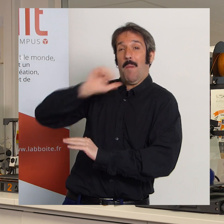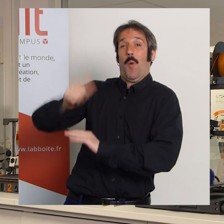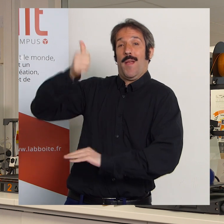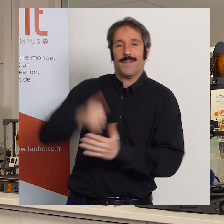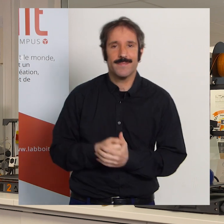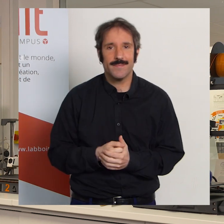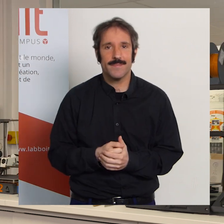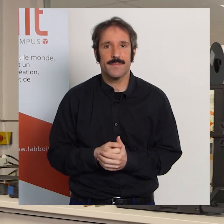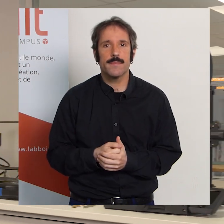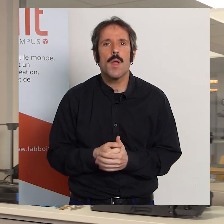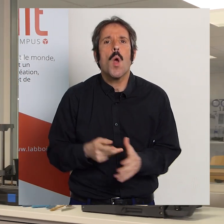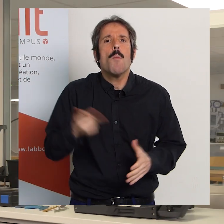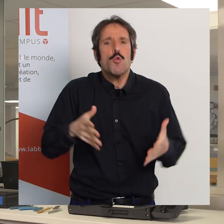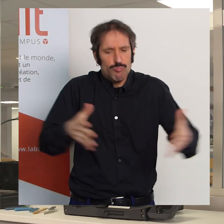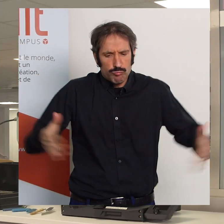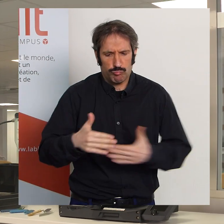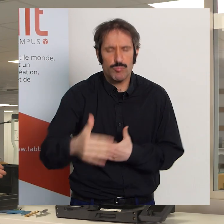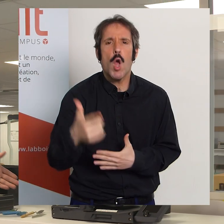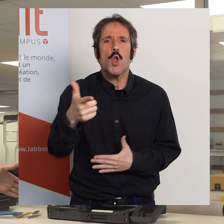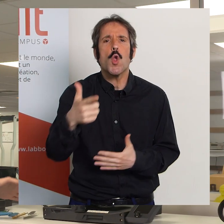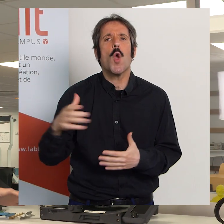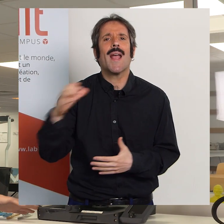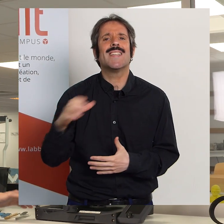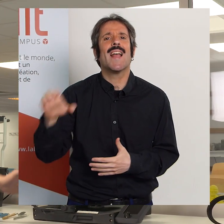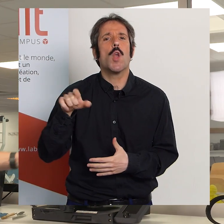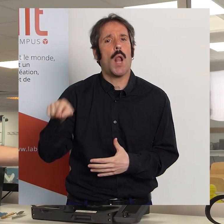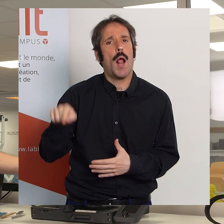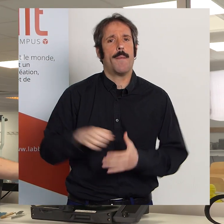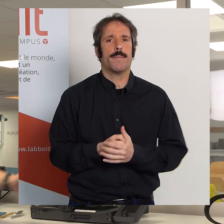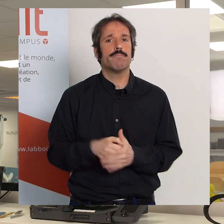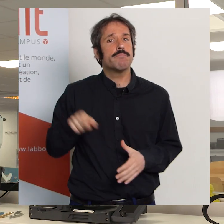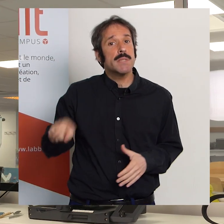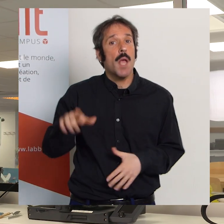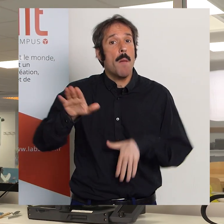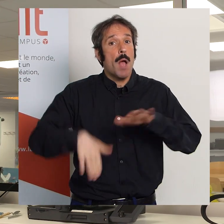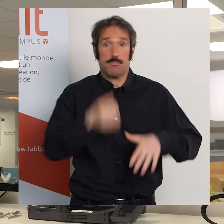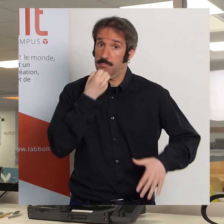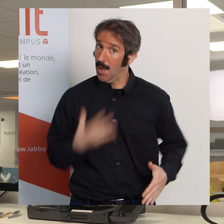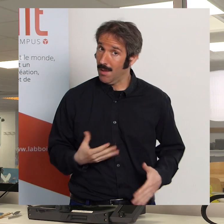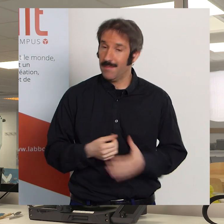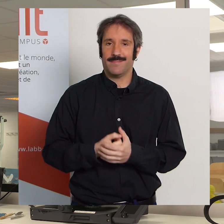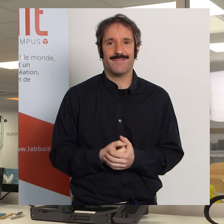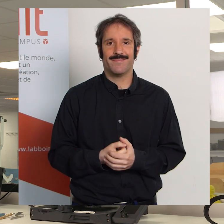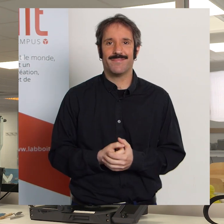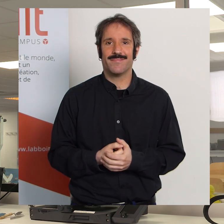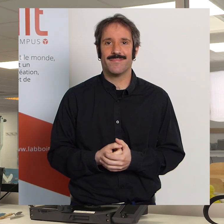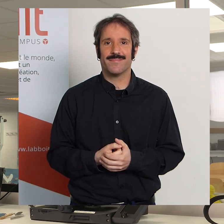historiques. Vous avez avec des plus grands plateaux les 2 Creality Ender qui sont ici. Celle-ci marche